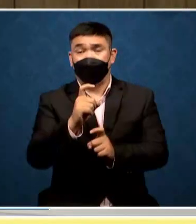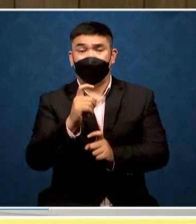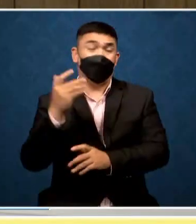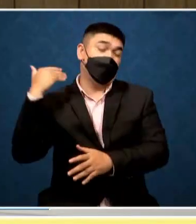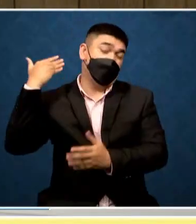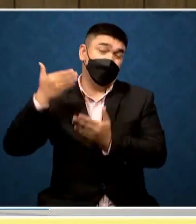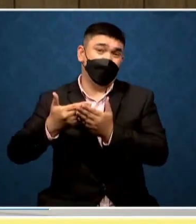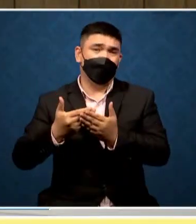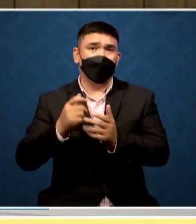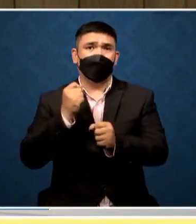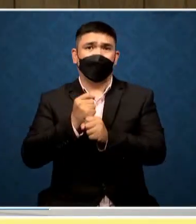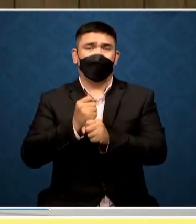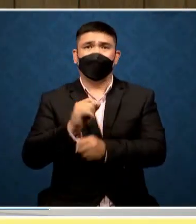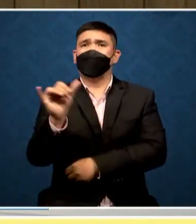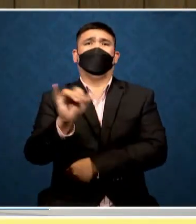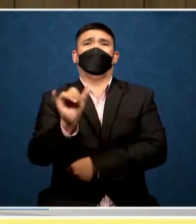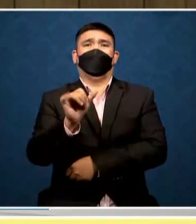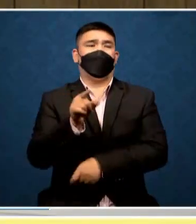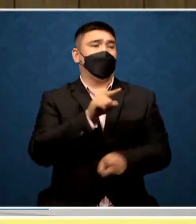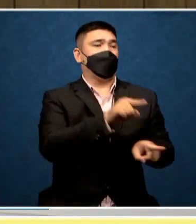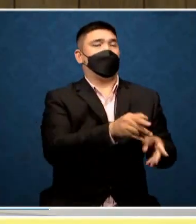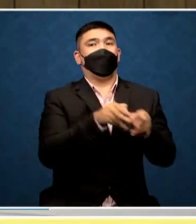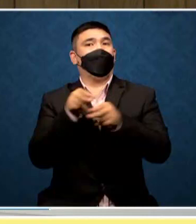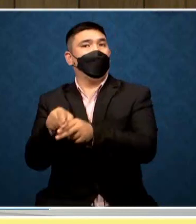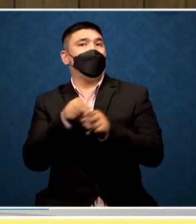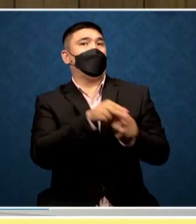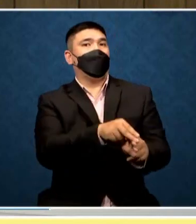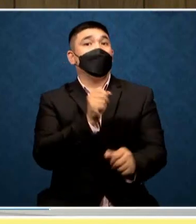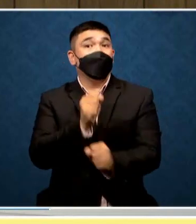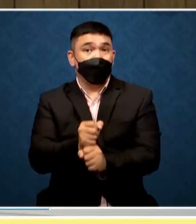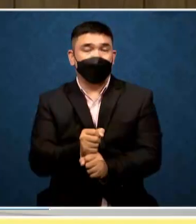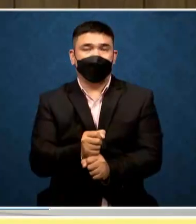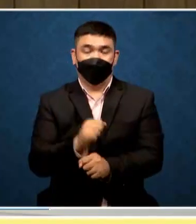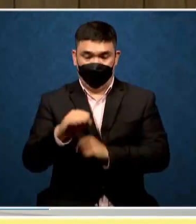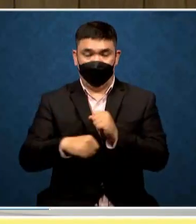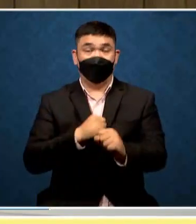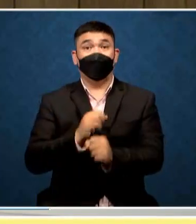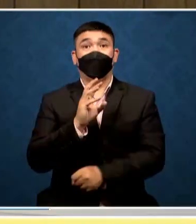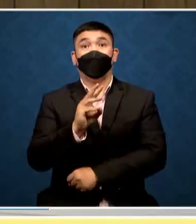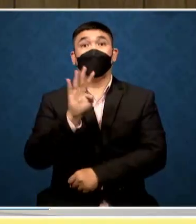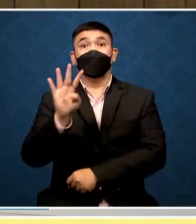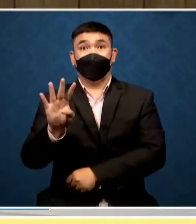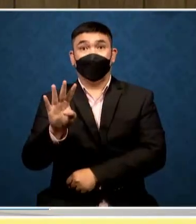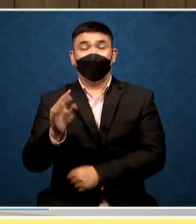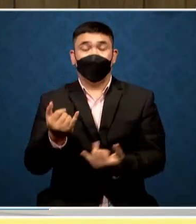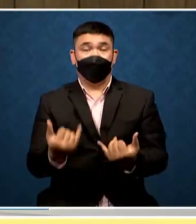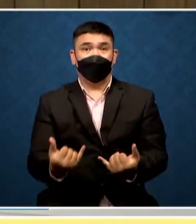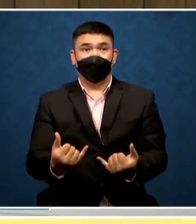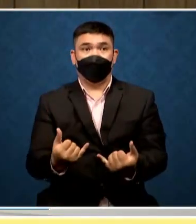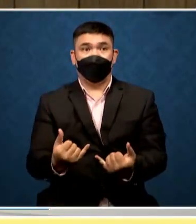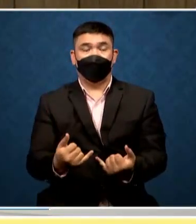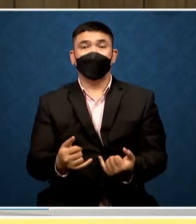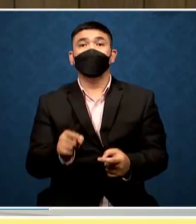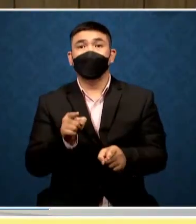านมาอาจจะดำเนินการเรื่องนี้อย่างต่างคนต่างทำแต่หลังจากประมาณปี64เป็นต้นมาเนี่ยต